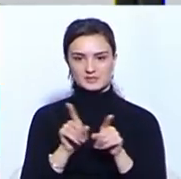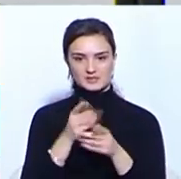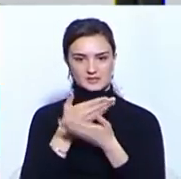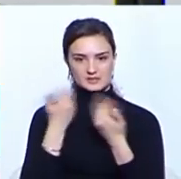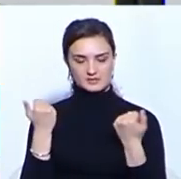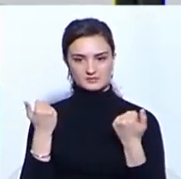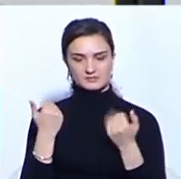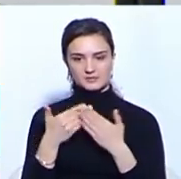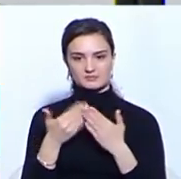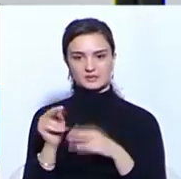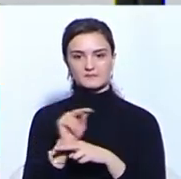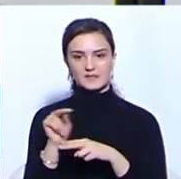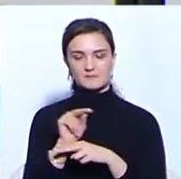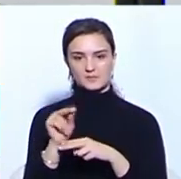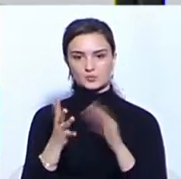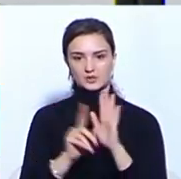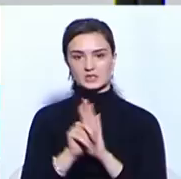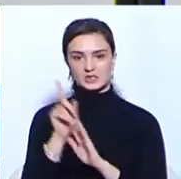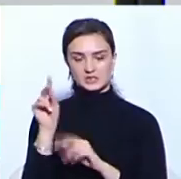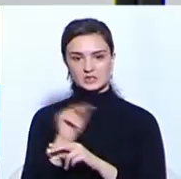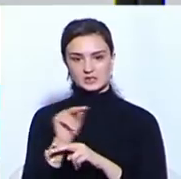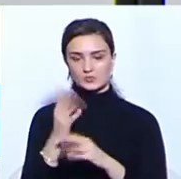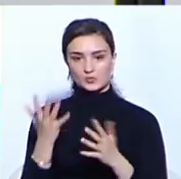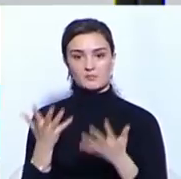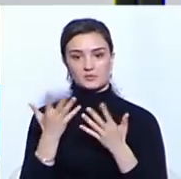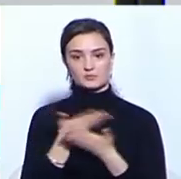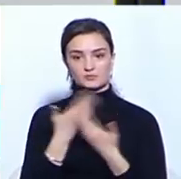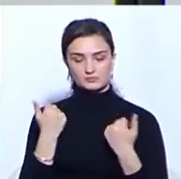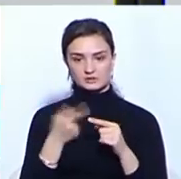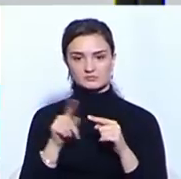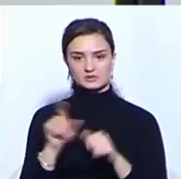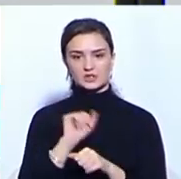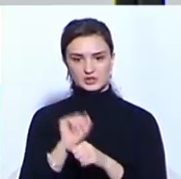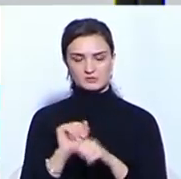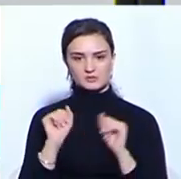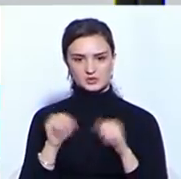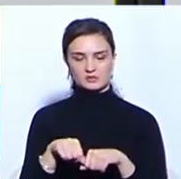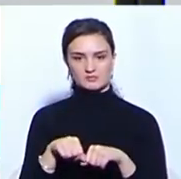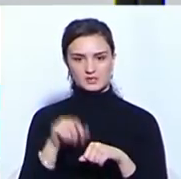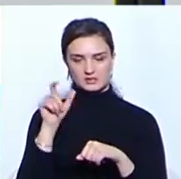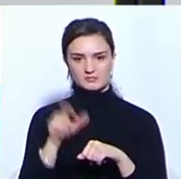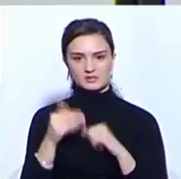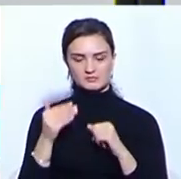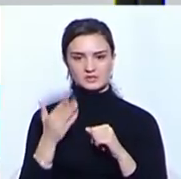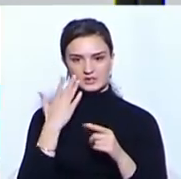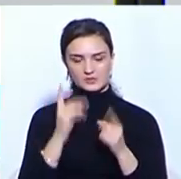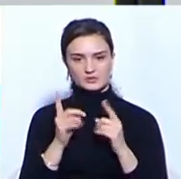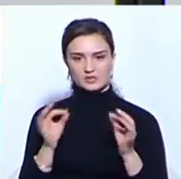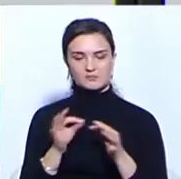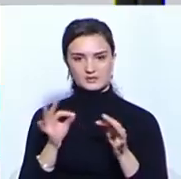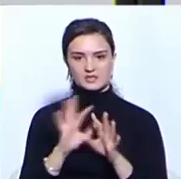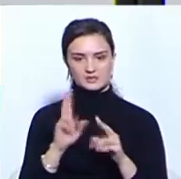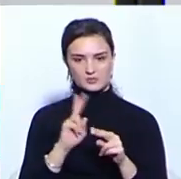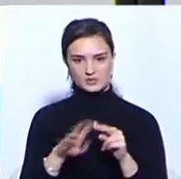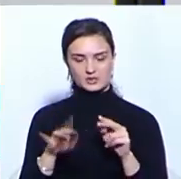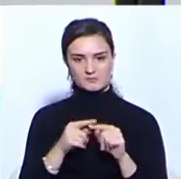აქვს, იცით, მაგალითად თერაპიული მეთოდი თუ დაიწყო მკურნალობას, თუ არაეფექტური აღმოჩნდა, იმის გაჩერება შეიძლება და ადამიანს რეალურად არაფერი არ